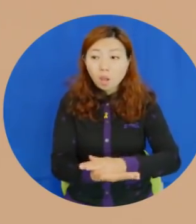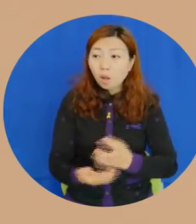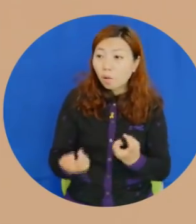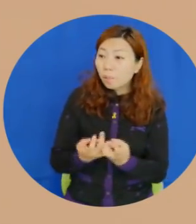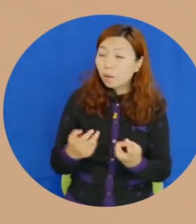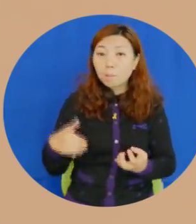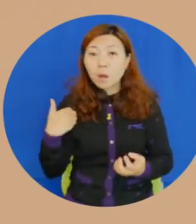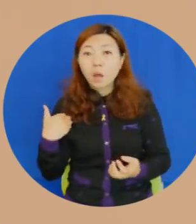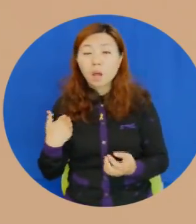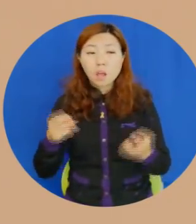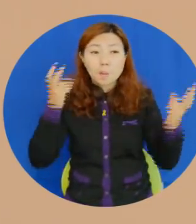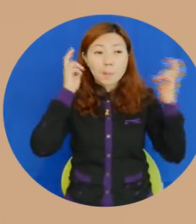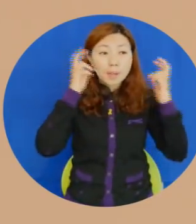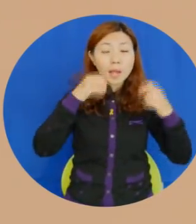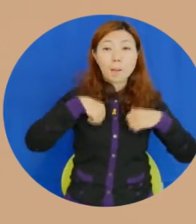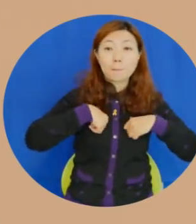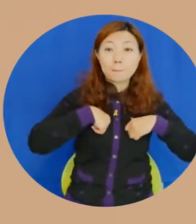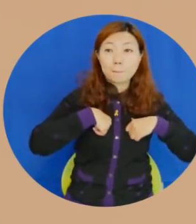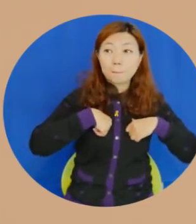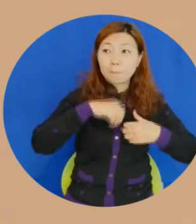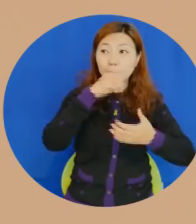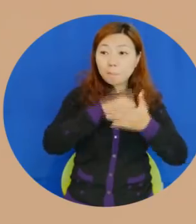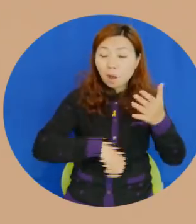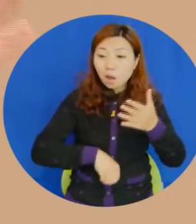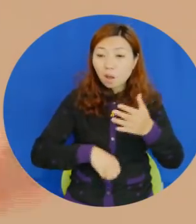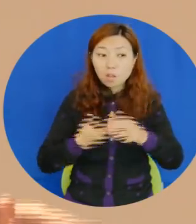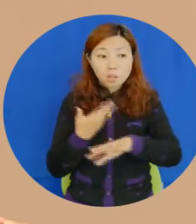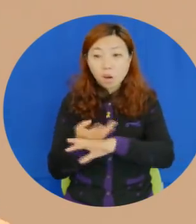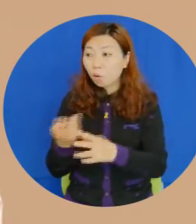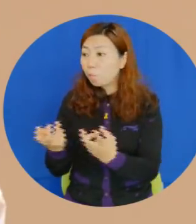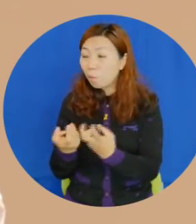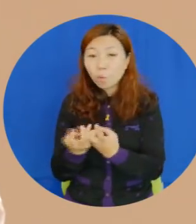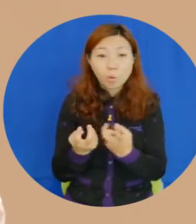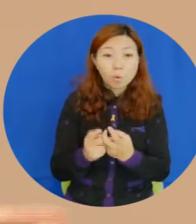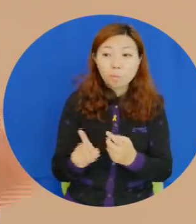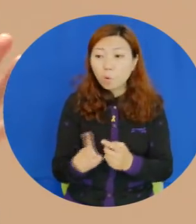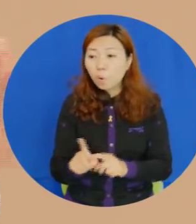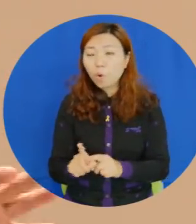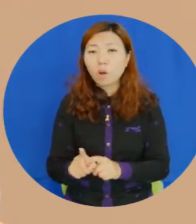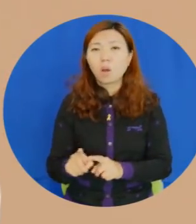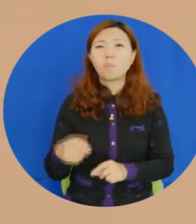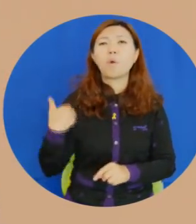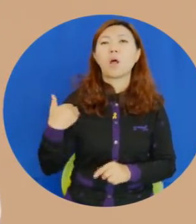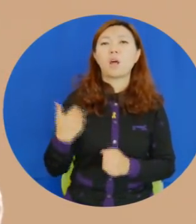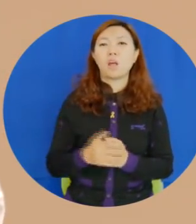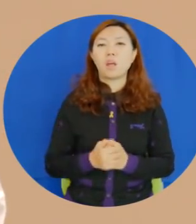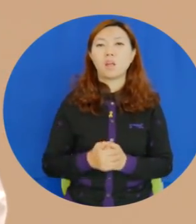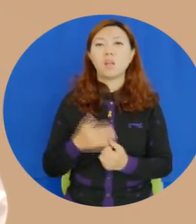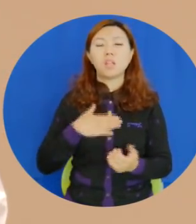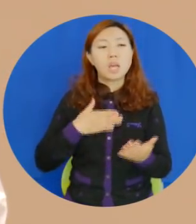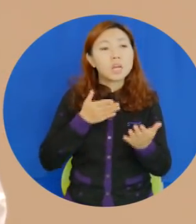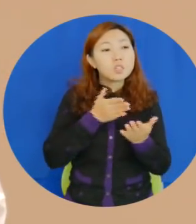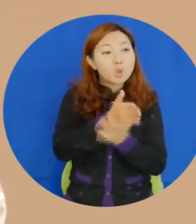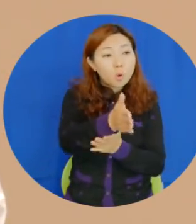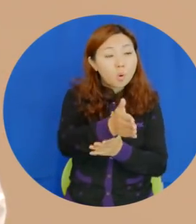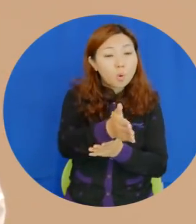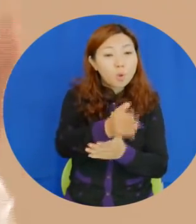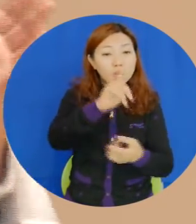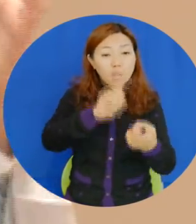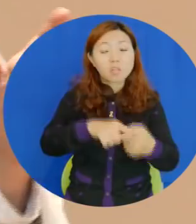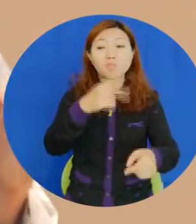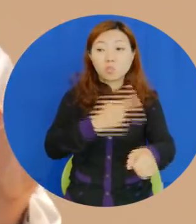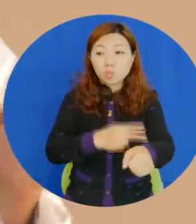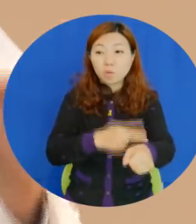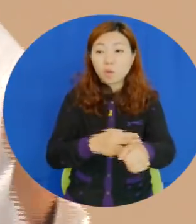이런 사람들은 뭘 해야 될지 몰라요. 직장을 그만두고 딴 거 할 뭘 해야 될지 모르는 거예요.